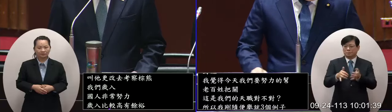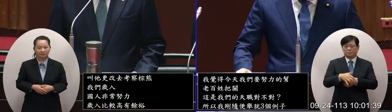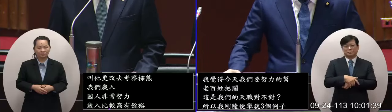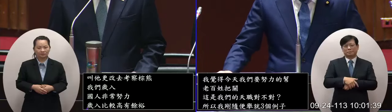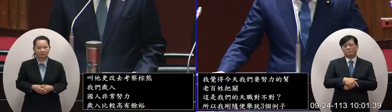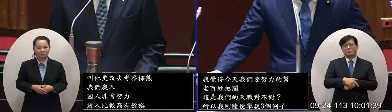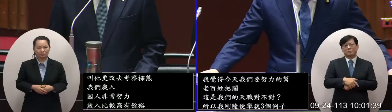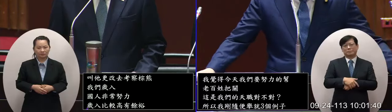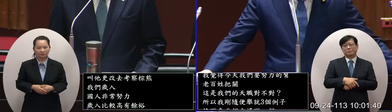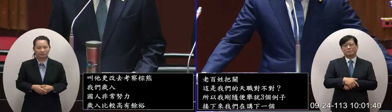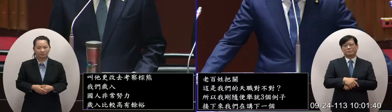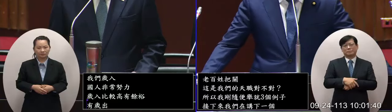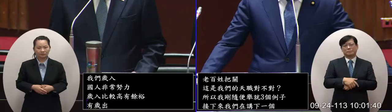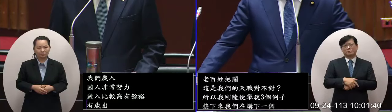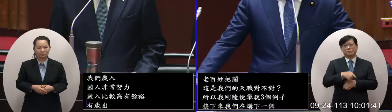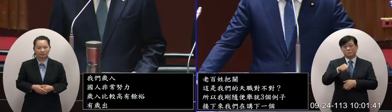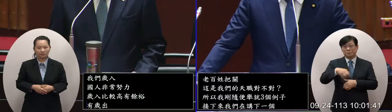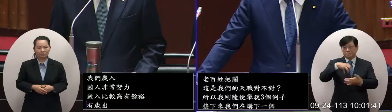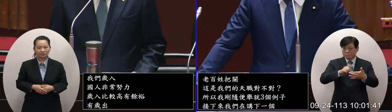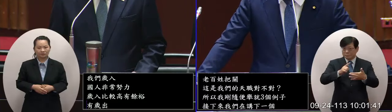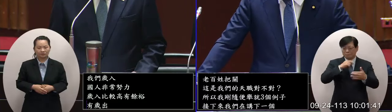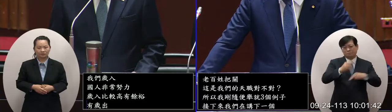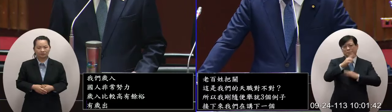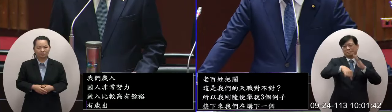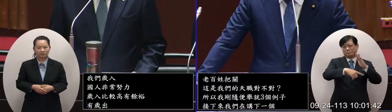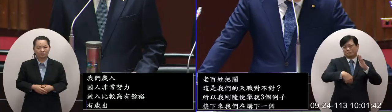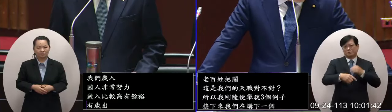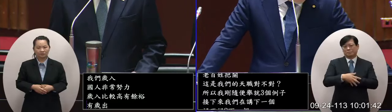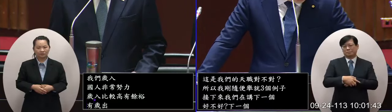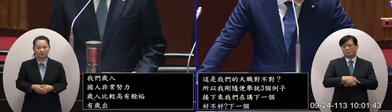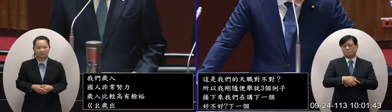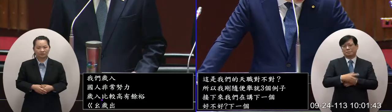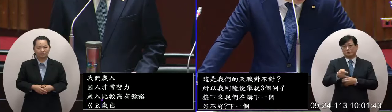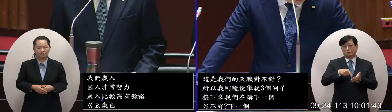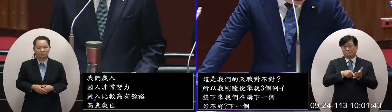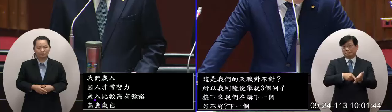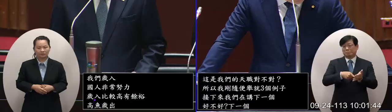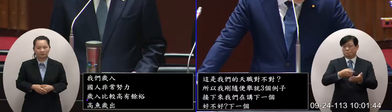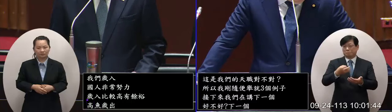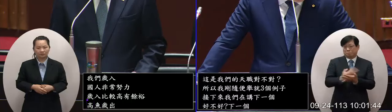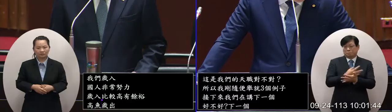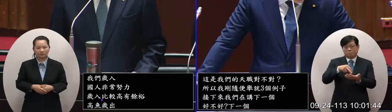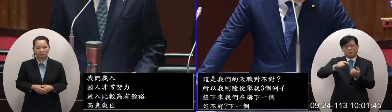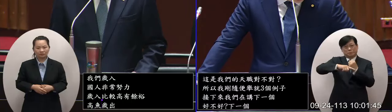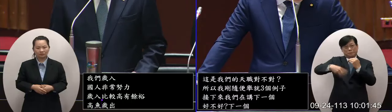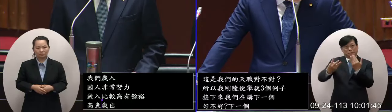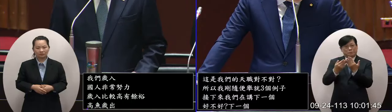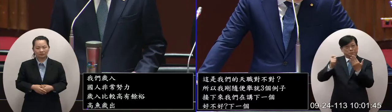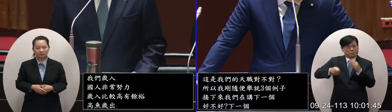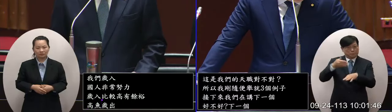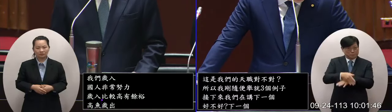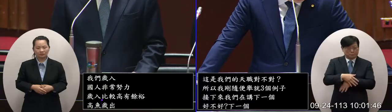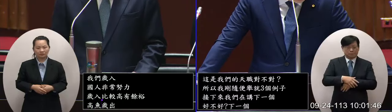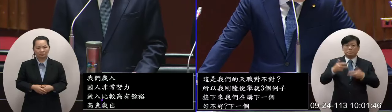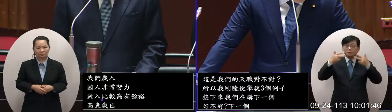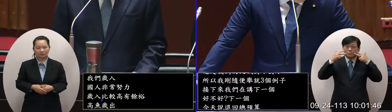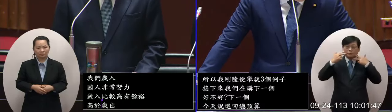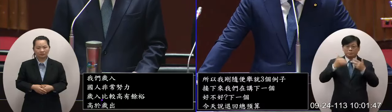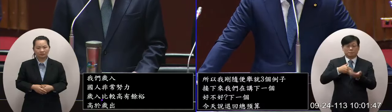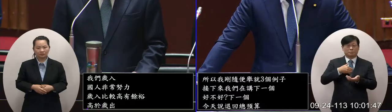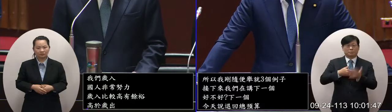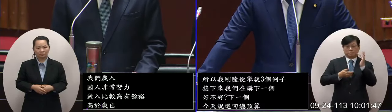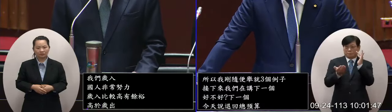对？原因之一就是因为行政院没有编足我们立法院三读通过的原住民